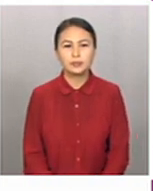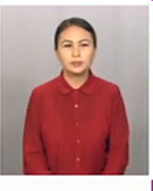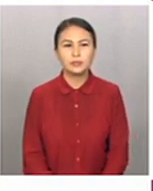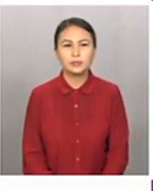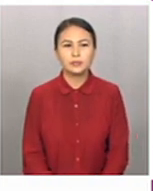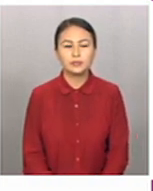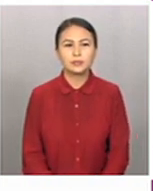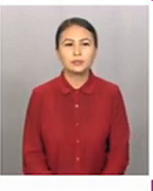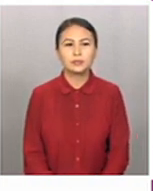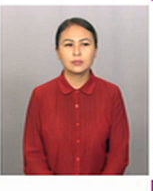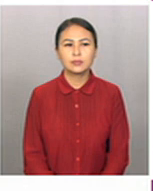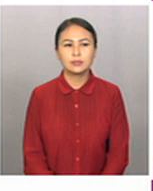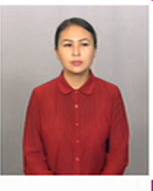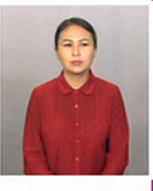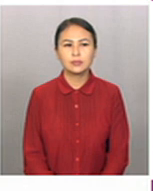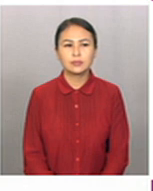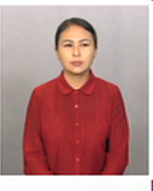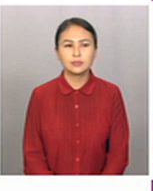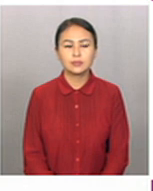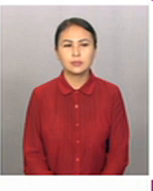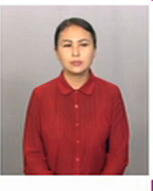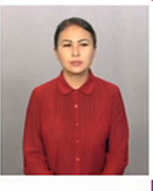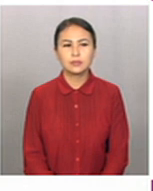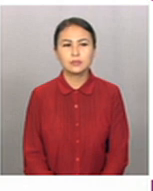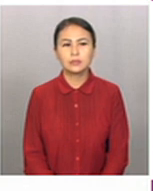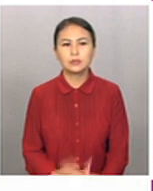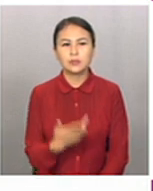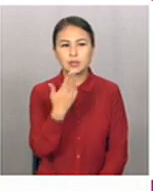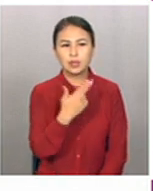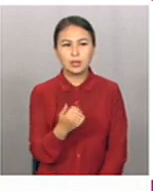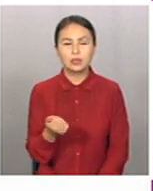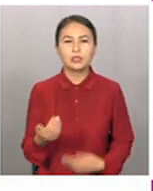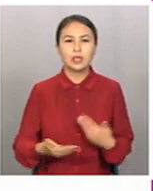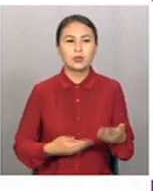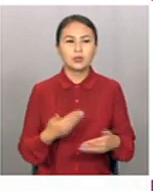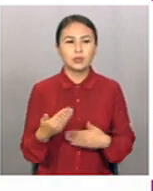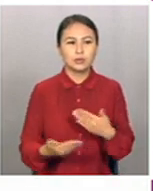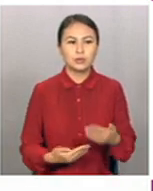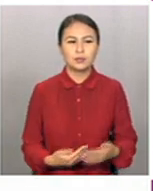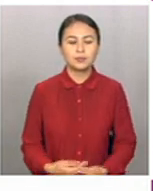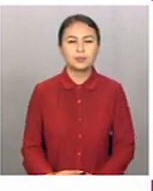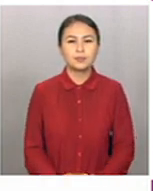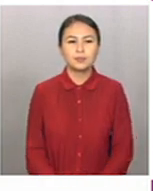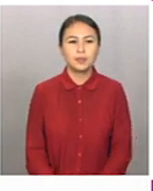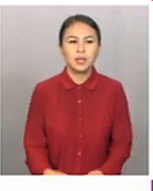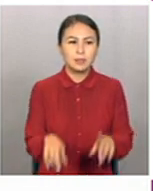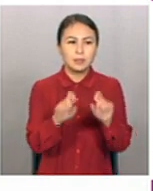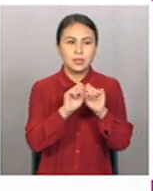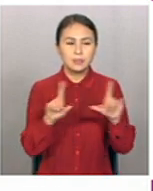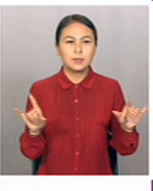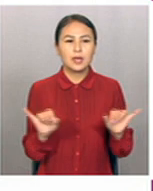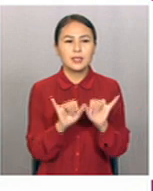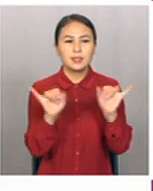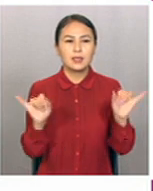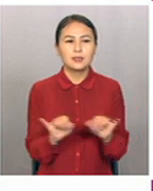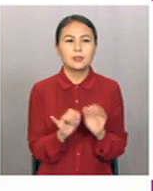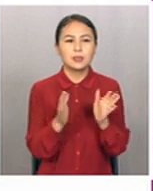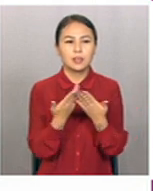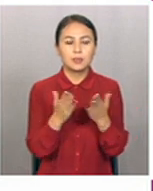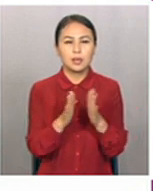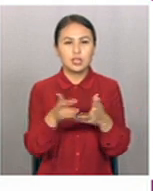жүргіншісің. Иә ма, жоқ па? Иә, жаяу жүргіншіміз. Мектепте асқана,